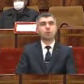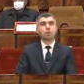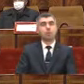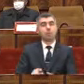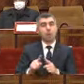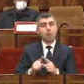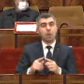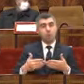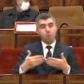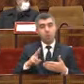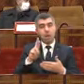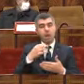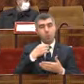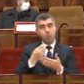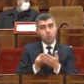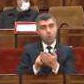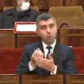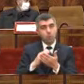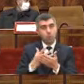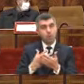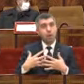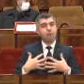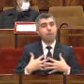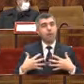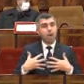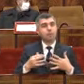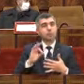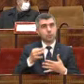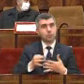يسعدنا أن نتوصل إلى